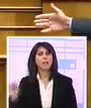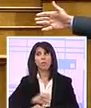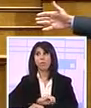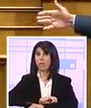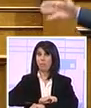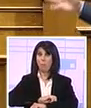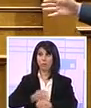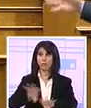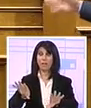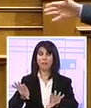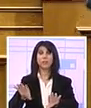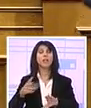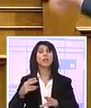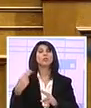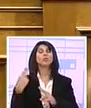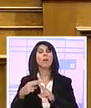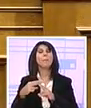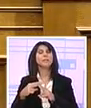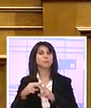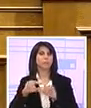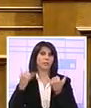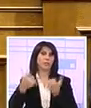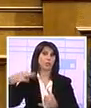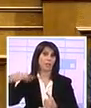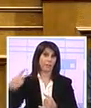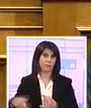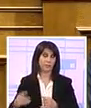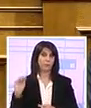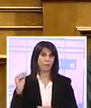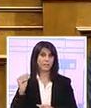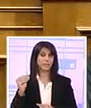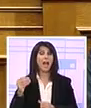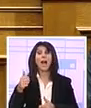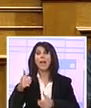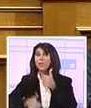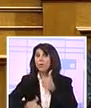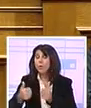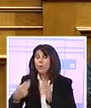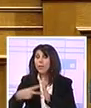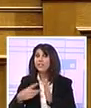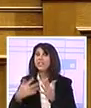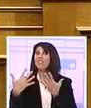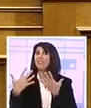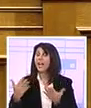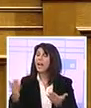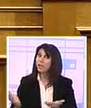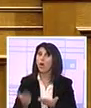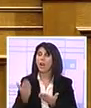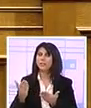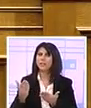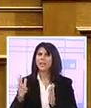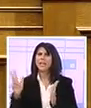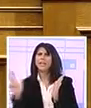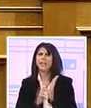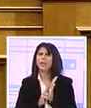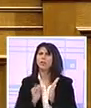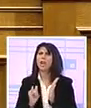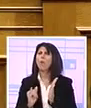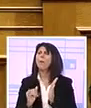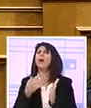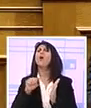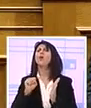δημοσιεύσει στο επίσημο site της Βουλής από τον Ιούνιο του 10. Γιατί δεν την έχετε κυρώσει και